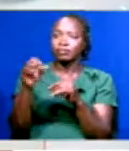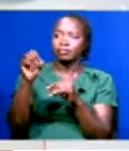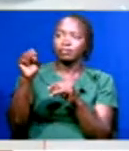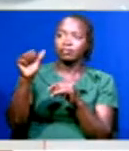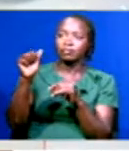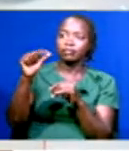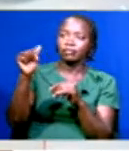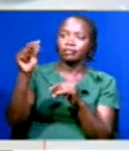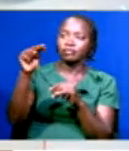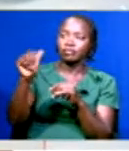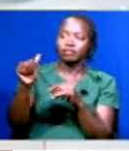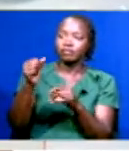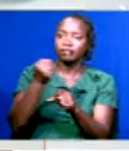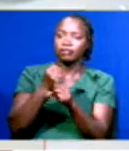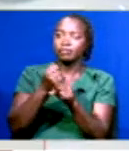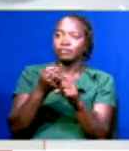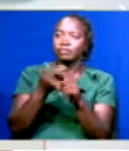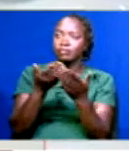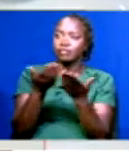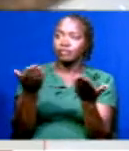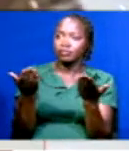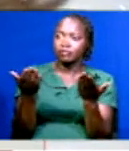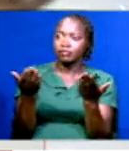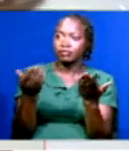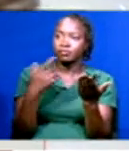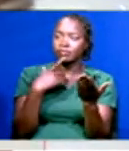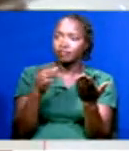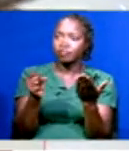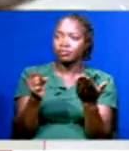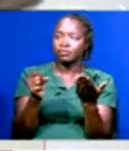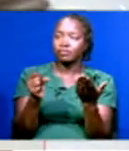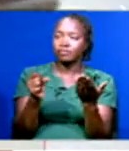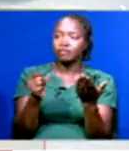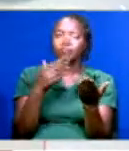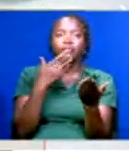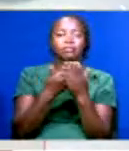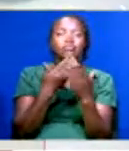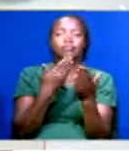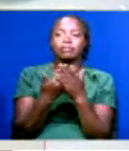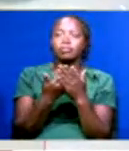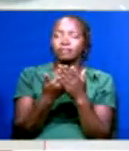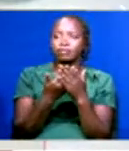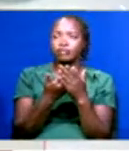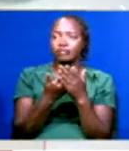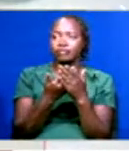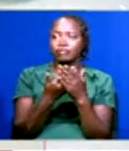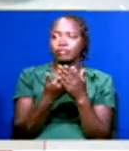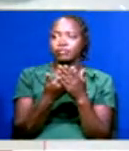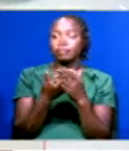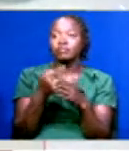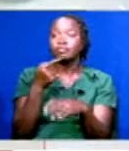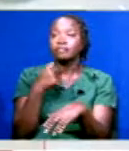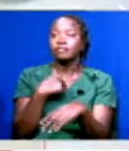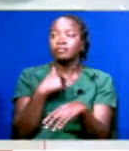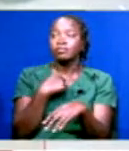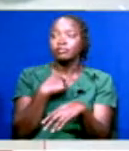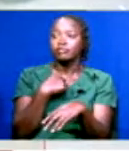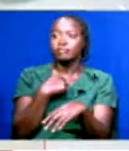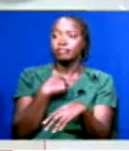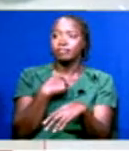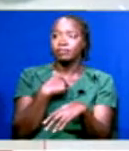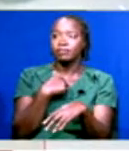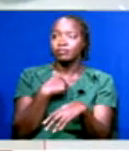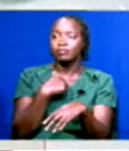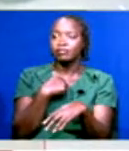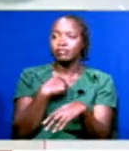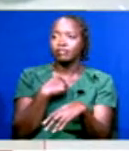aanze kazi kutoka huko. Kwa hivyo bishop, sisi tunashukuru. Rais ameniambia mambo ya shamba